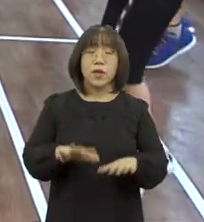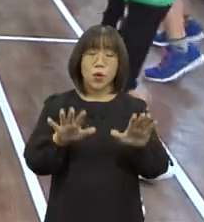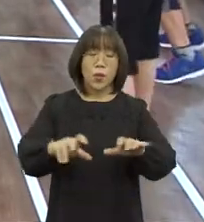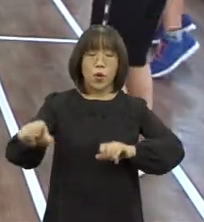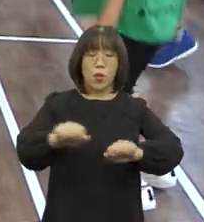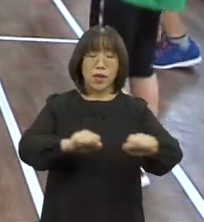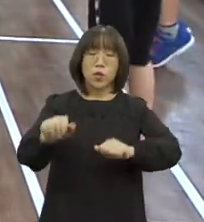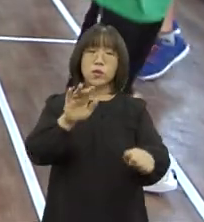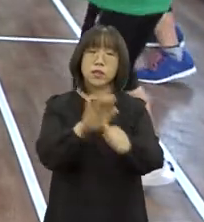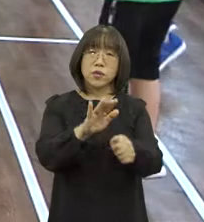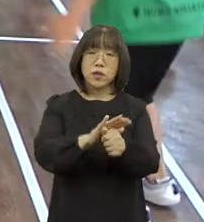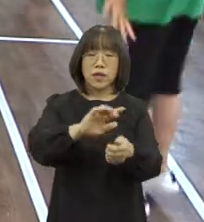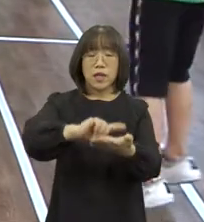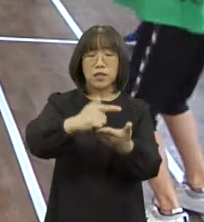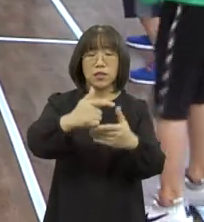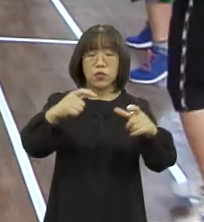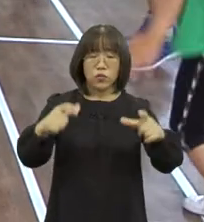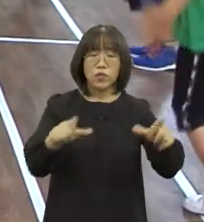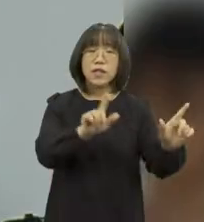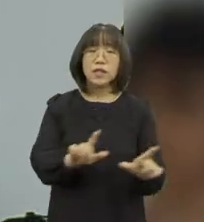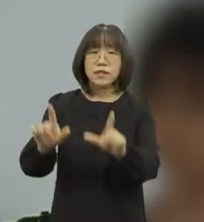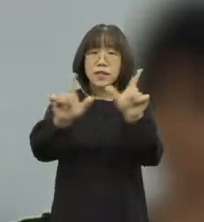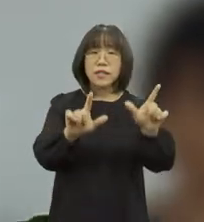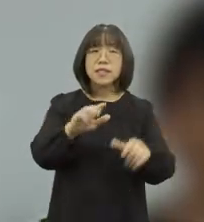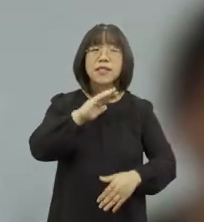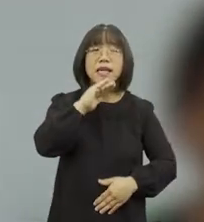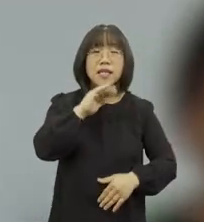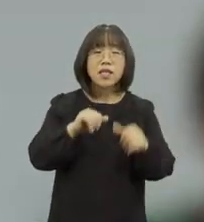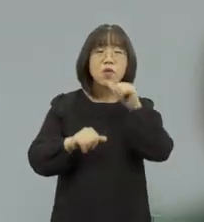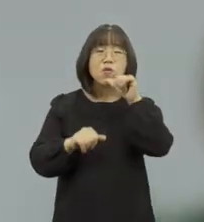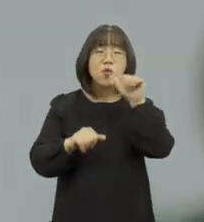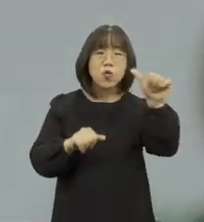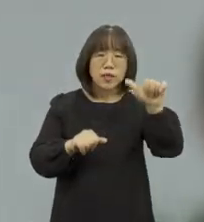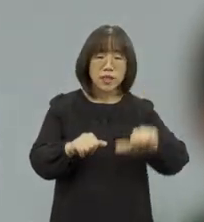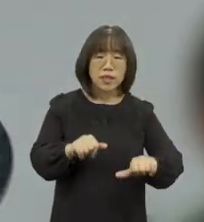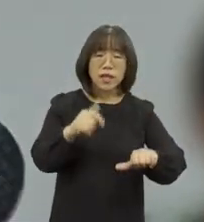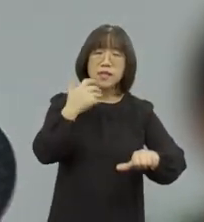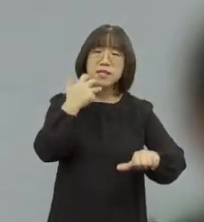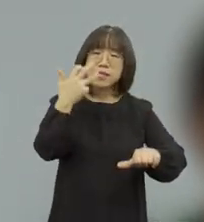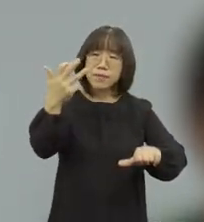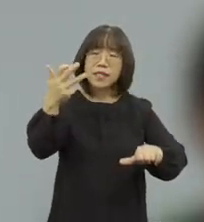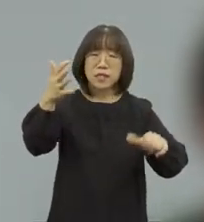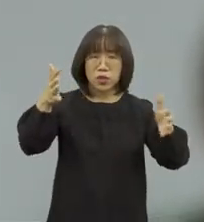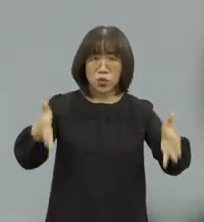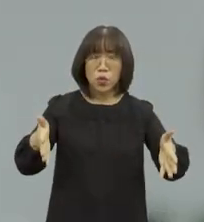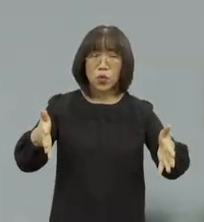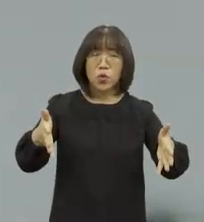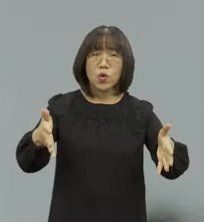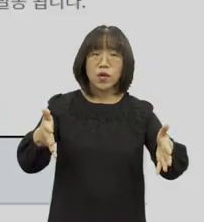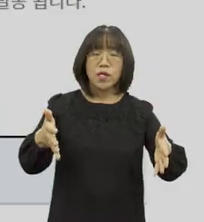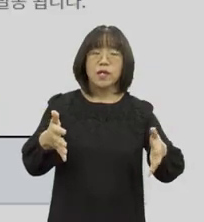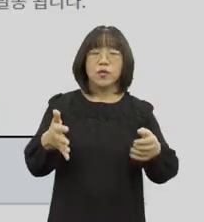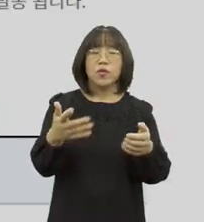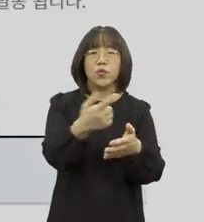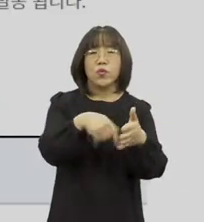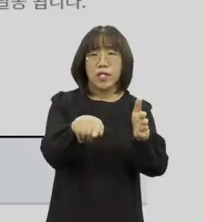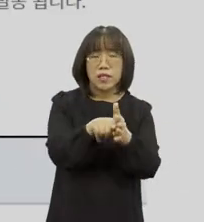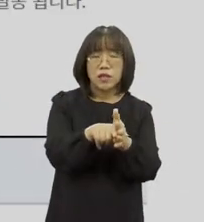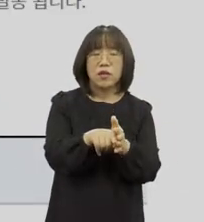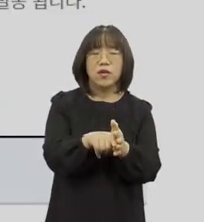이번 활동 지원은 강서구에 거주하는 만 5세 이상 만 18세 이하 유아와 청소년 가운데